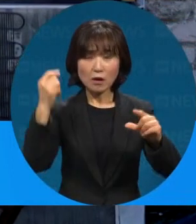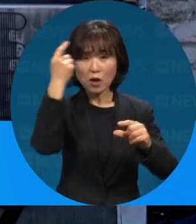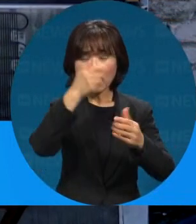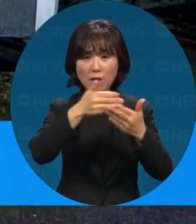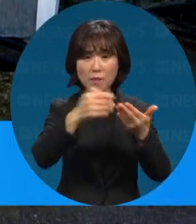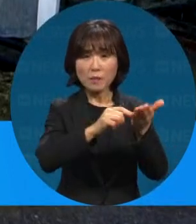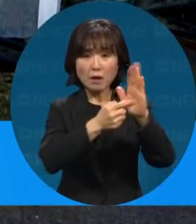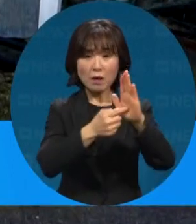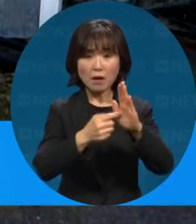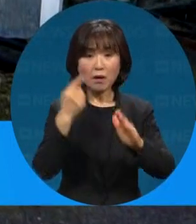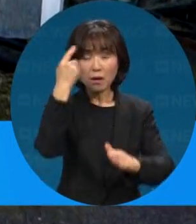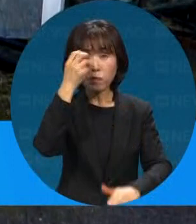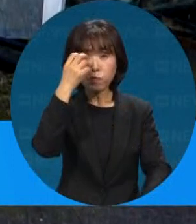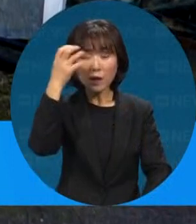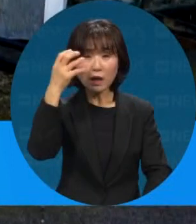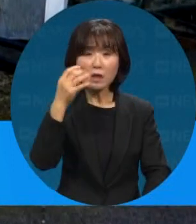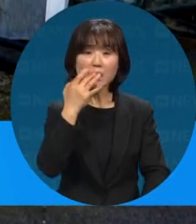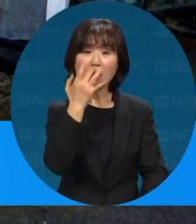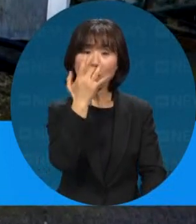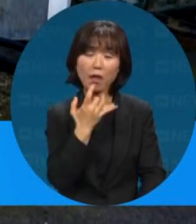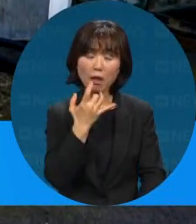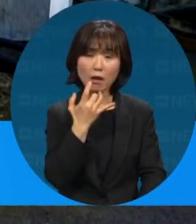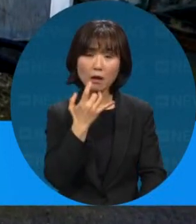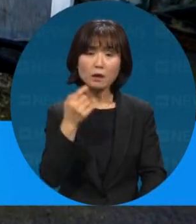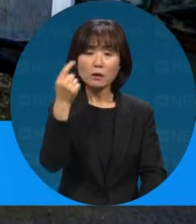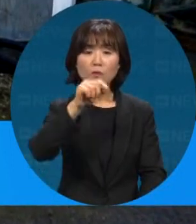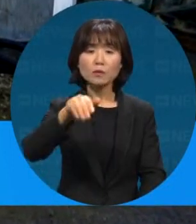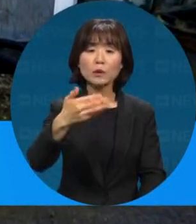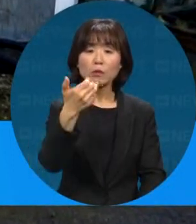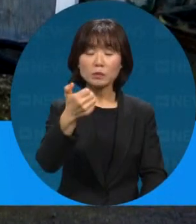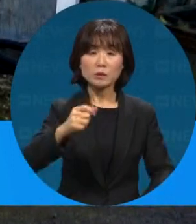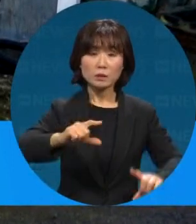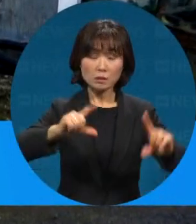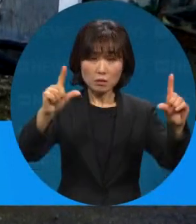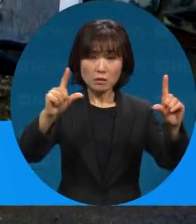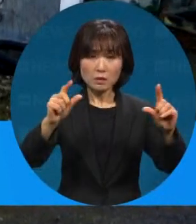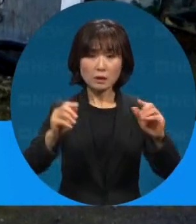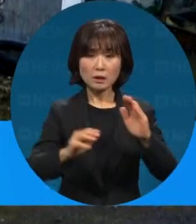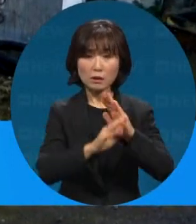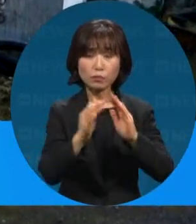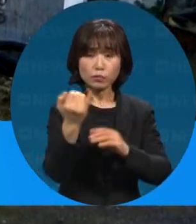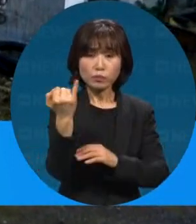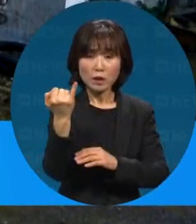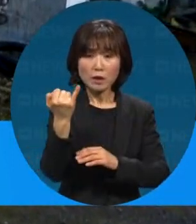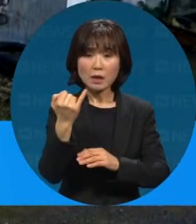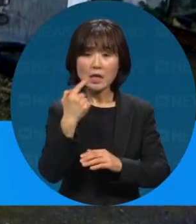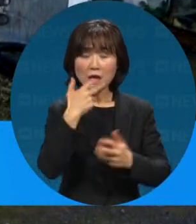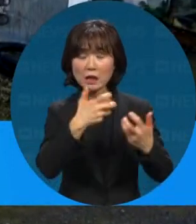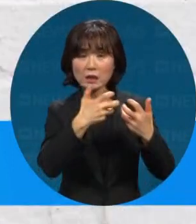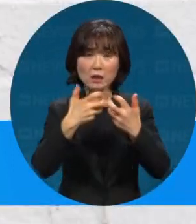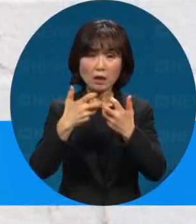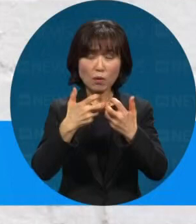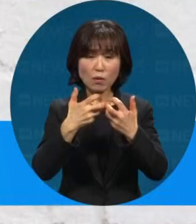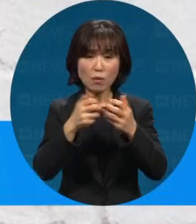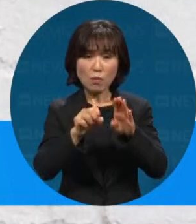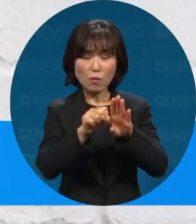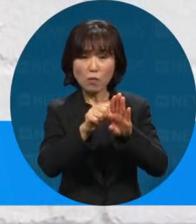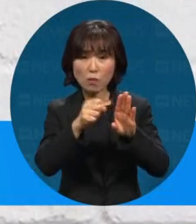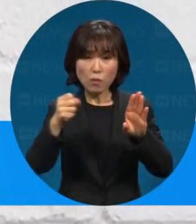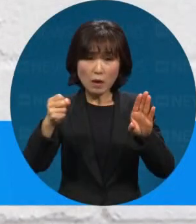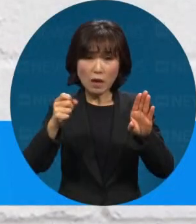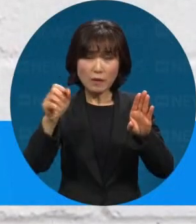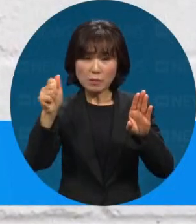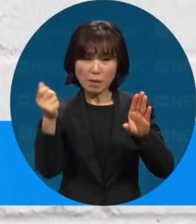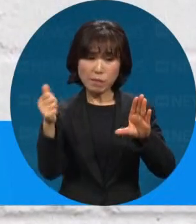이가 빠진 채 웃는 1950년대 가정주부가 냉장고에 한 남성을 가두는 듯한 모습을 담고 있습니다. 뱅크시가